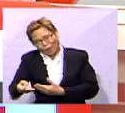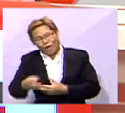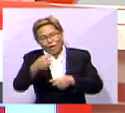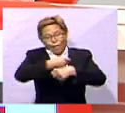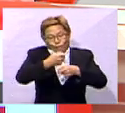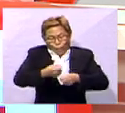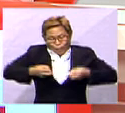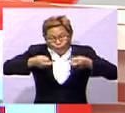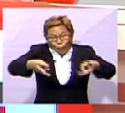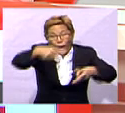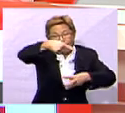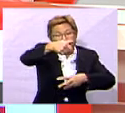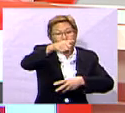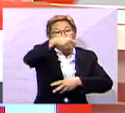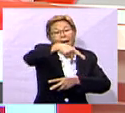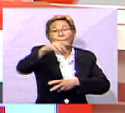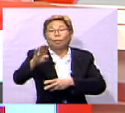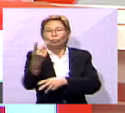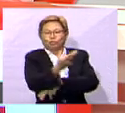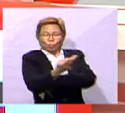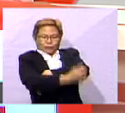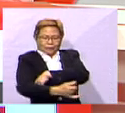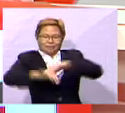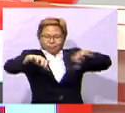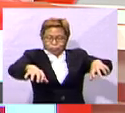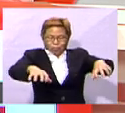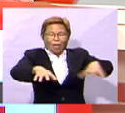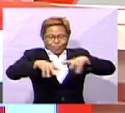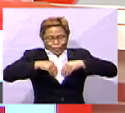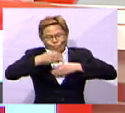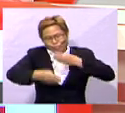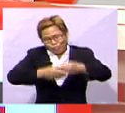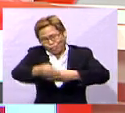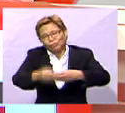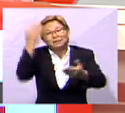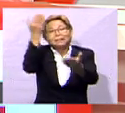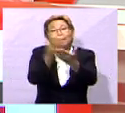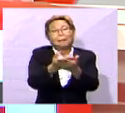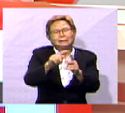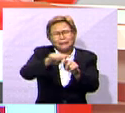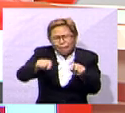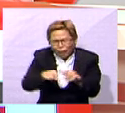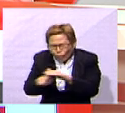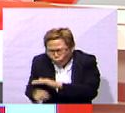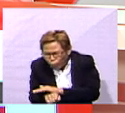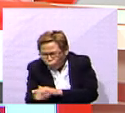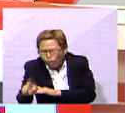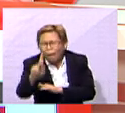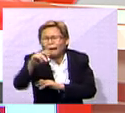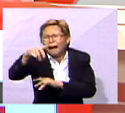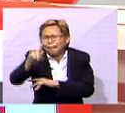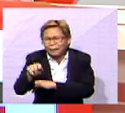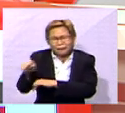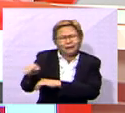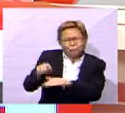Borneo membalikkan masyarakat di kedua-dua negeri berkenaan menerima kemajuan sehingga ke lokasi terpencil di Kapit ulusong